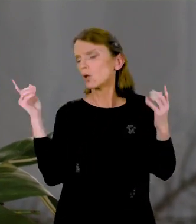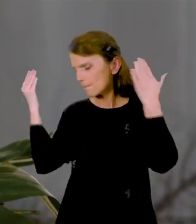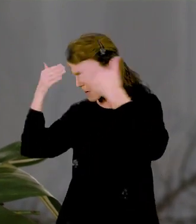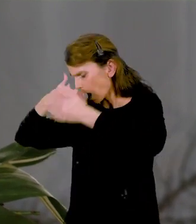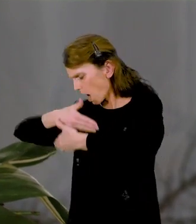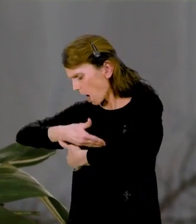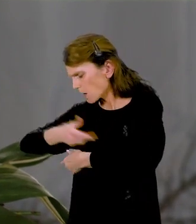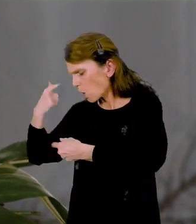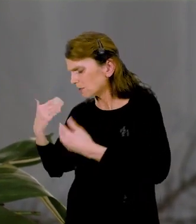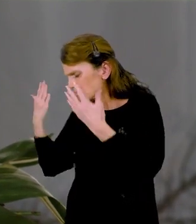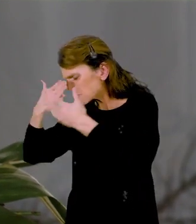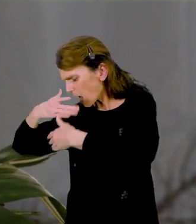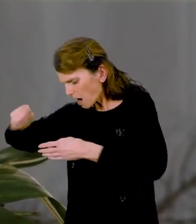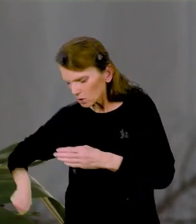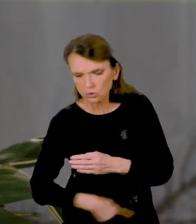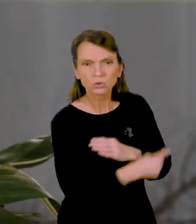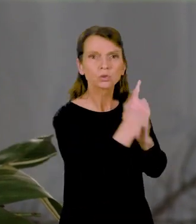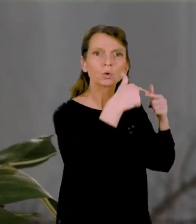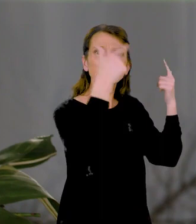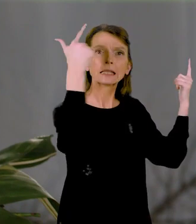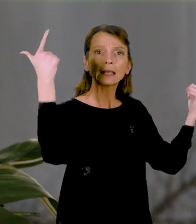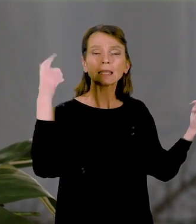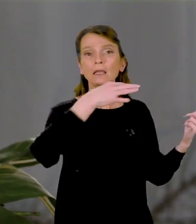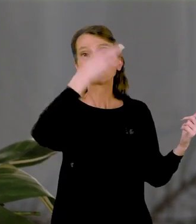od mraka do dne.